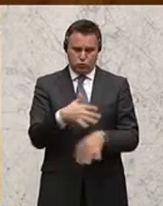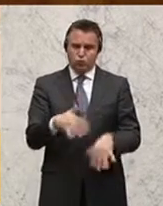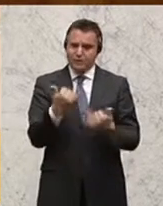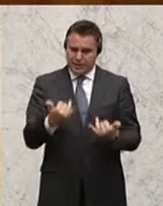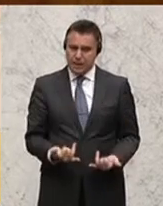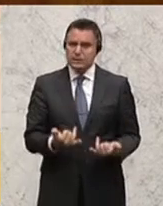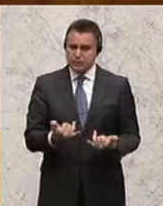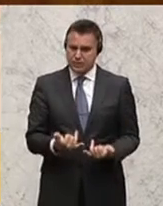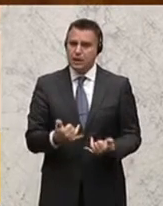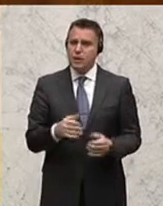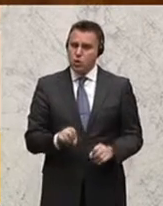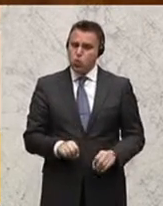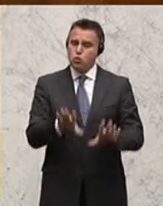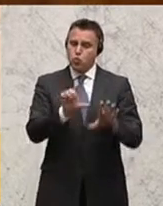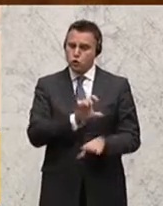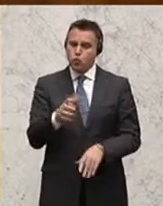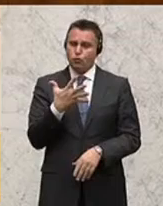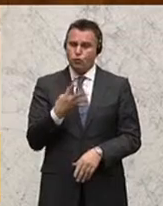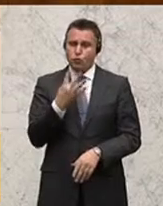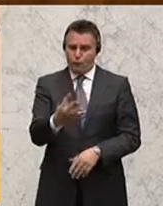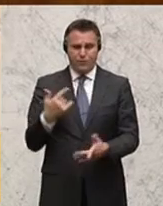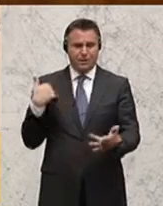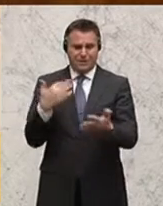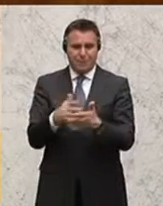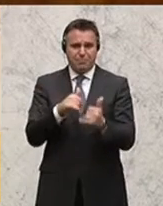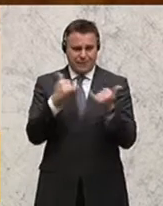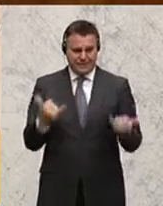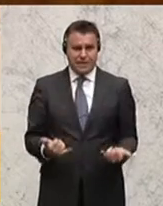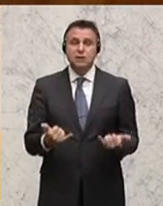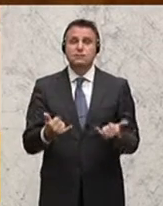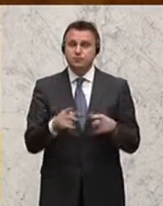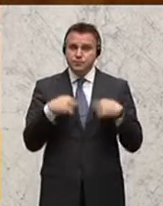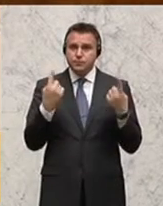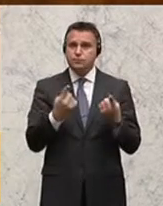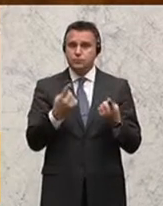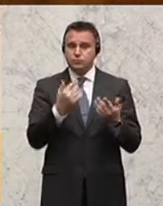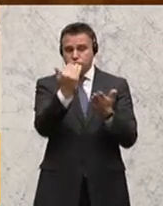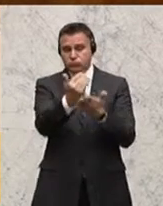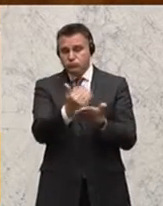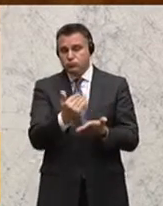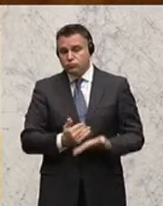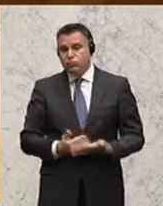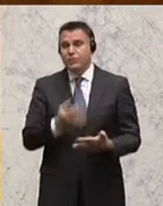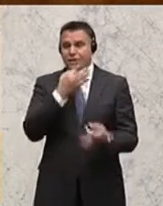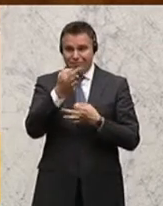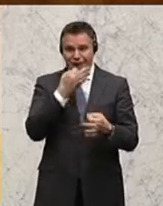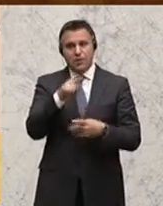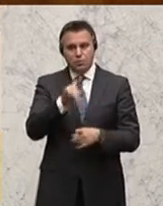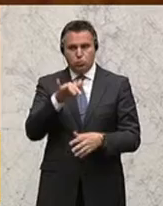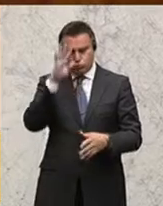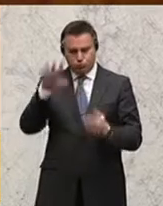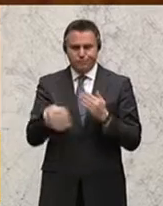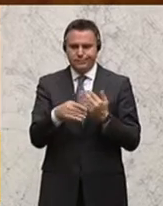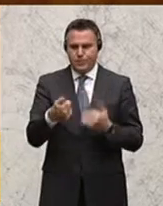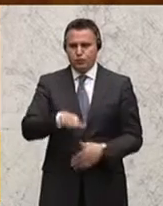seit Bedenken nach 1945. Auch das sollte man bei all diesen Fragen nicht wegdiskutieren,